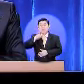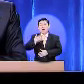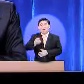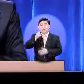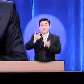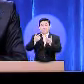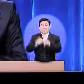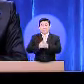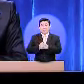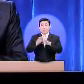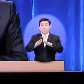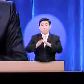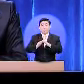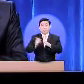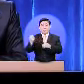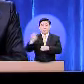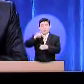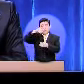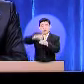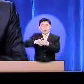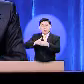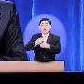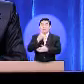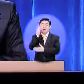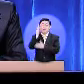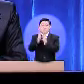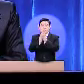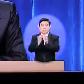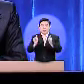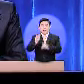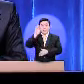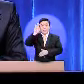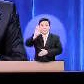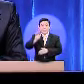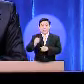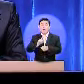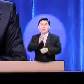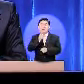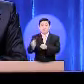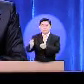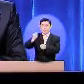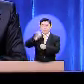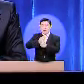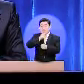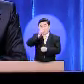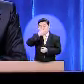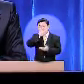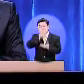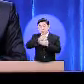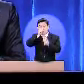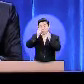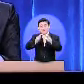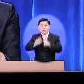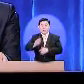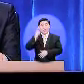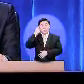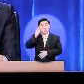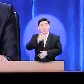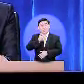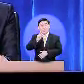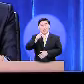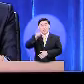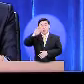계십니다. 이번 보궐선거는 서울 시민의 미래를 바로 세우는 소중한 기회입니다.